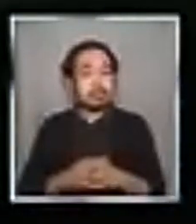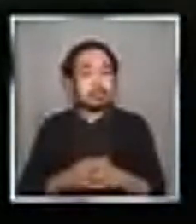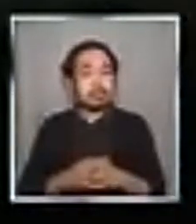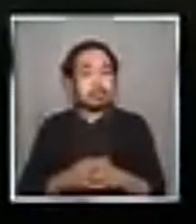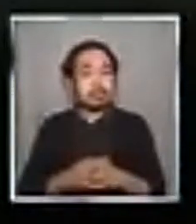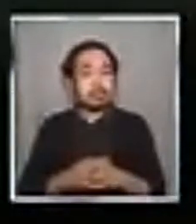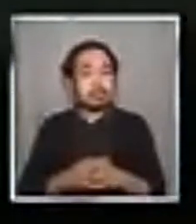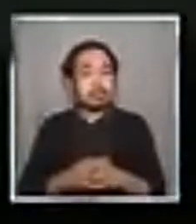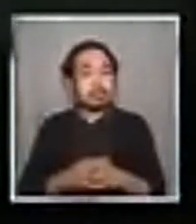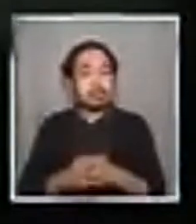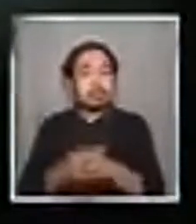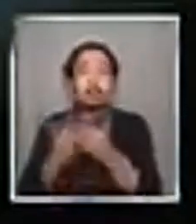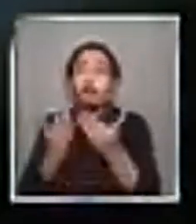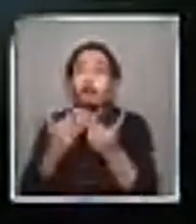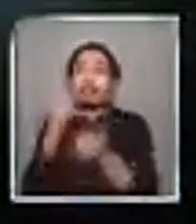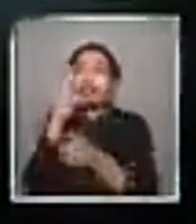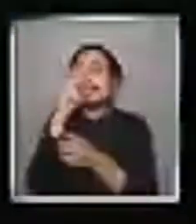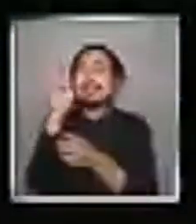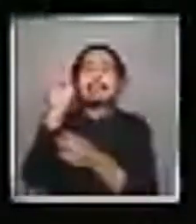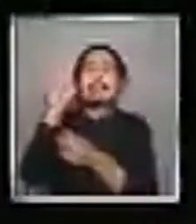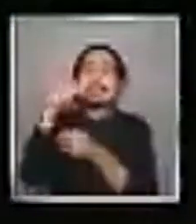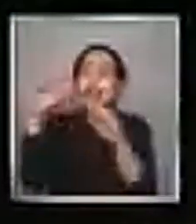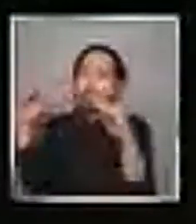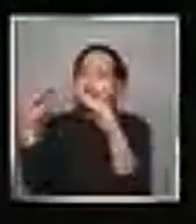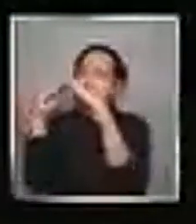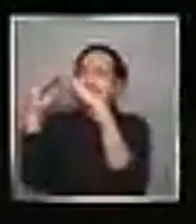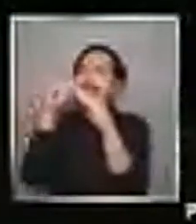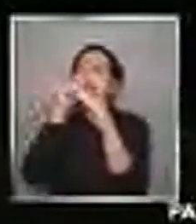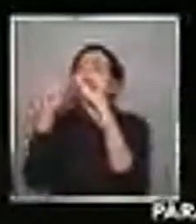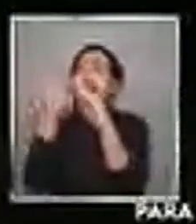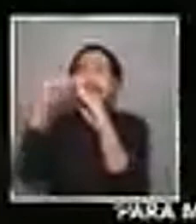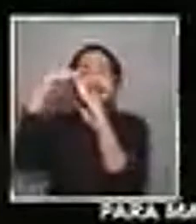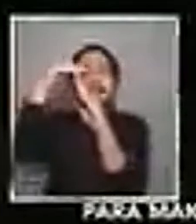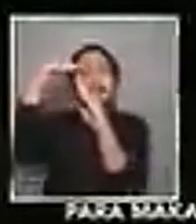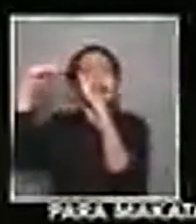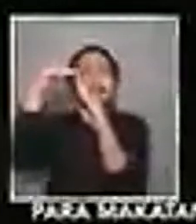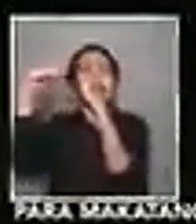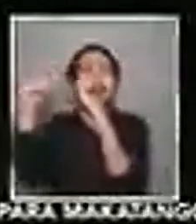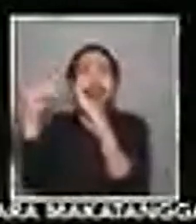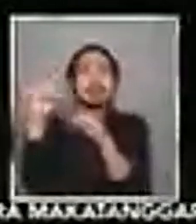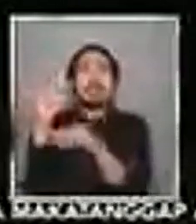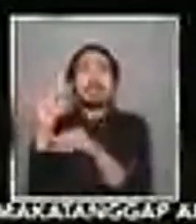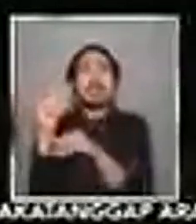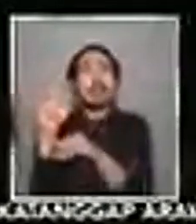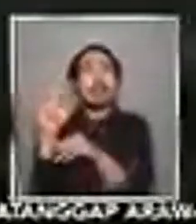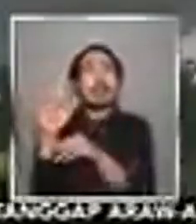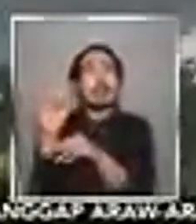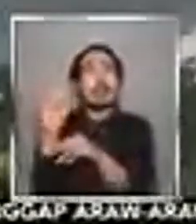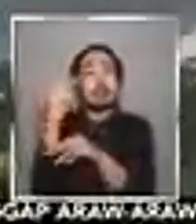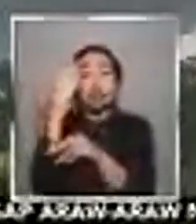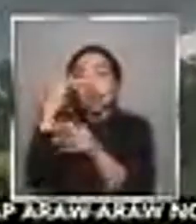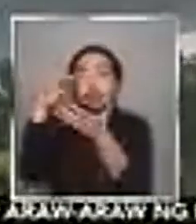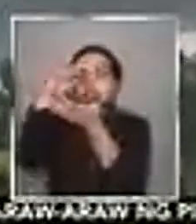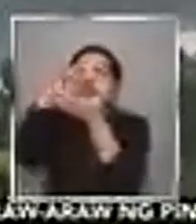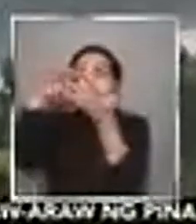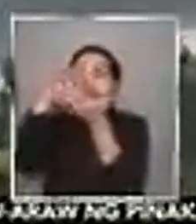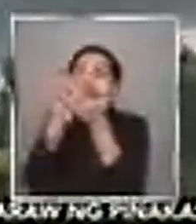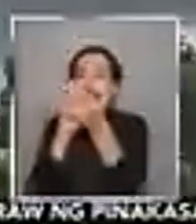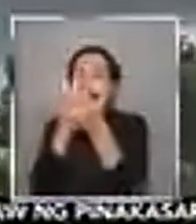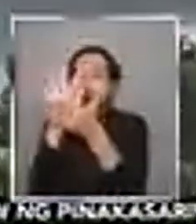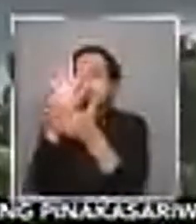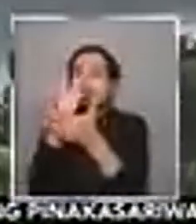Halos hindi na makita ang tuktok ng Bulkang Kanlaon sa Negros sa kapal ng usok na bumalot doon kaninang tanghali. Ayon sa